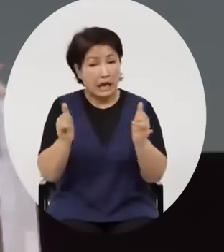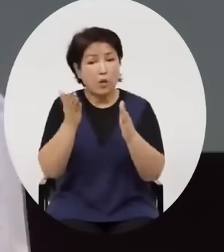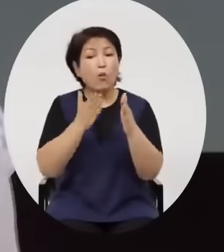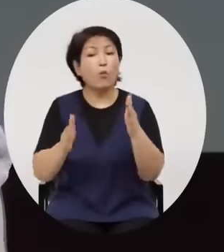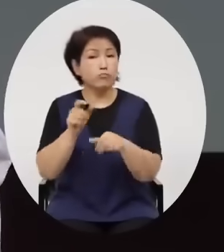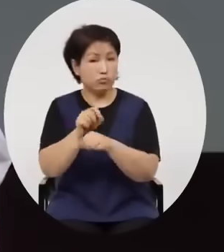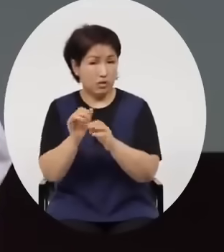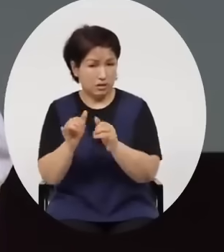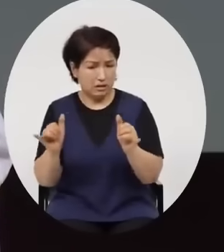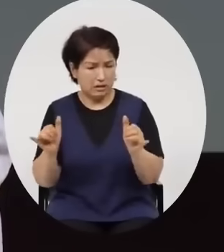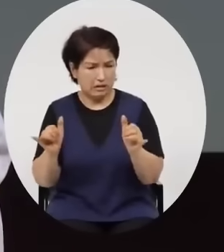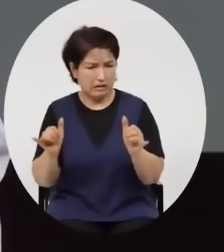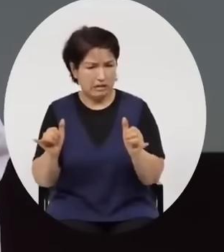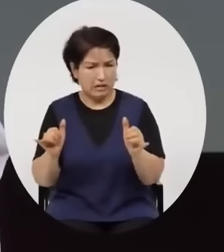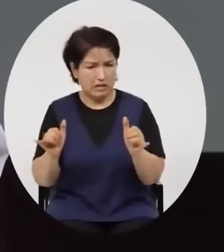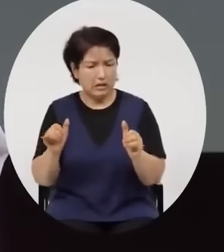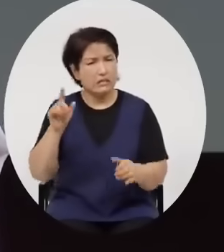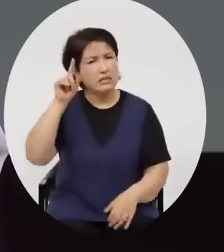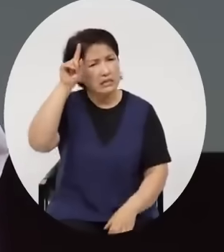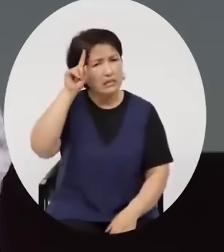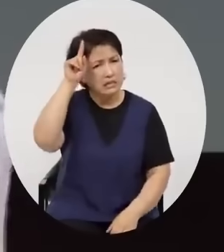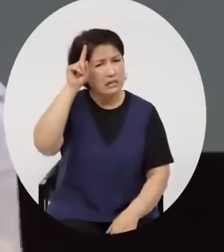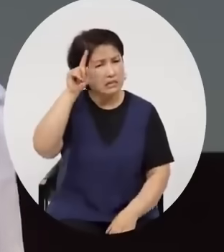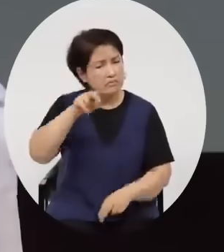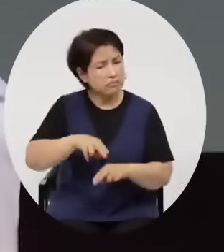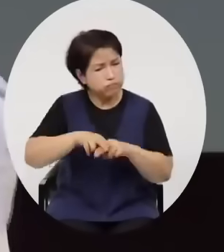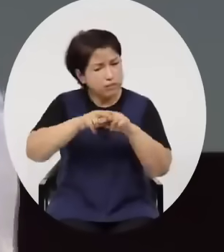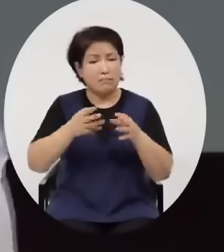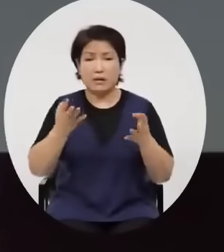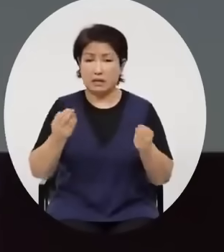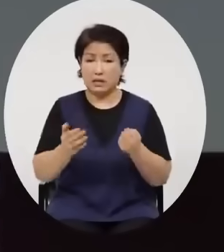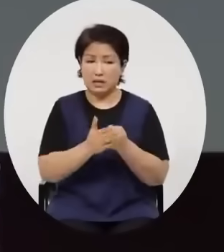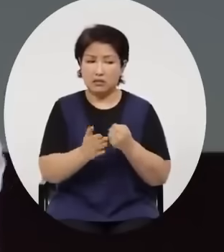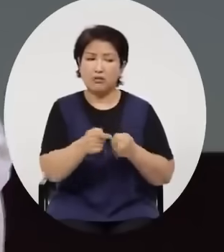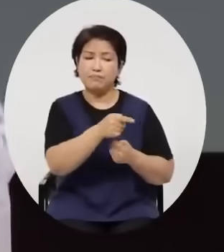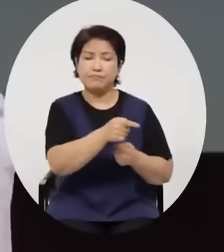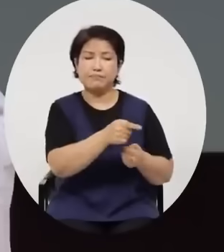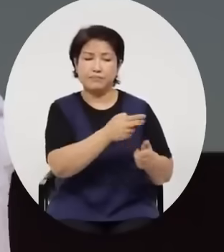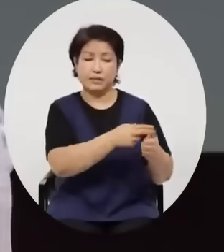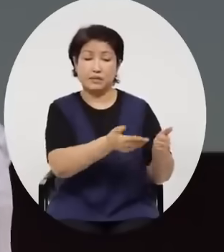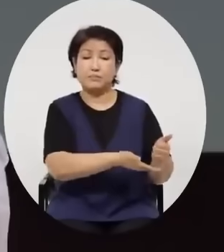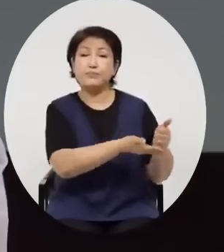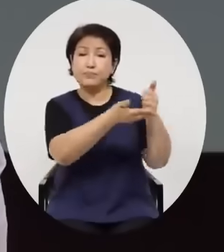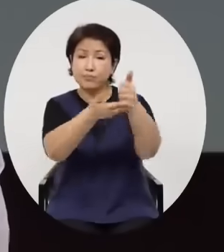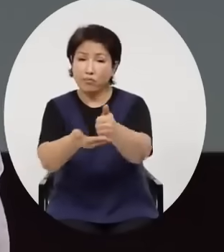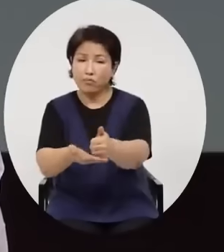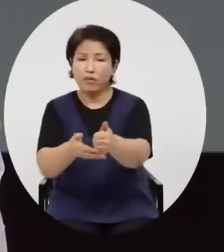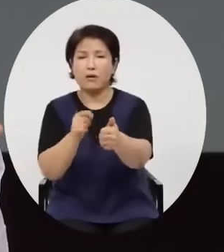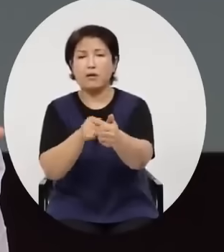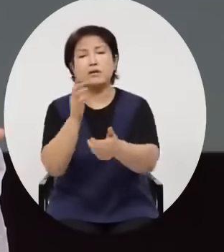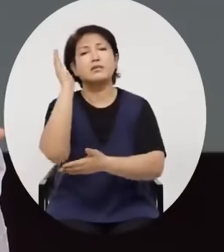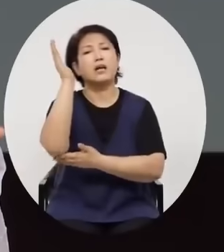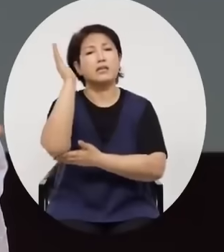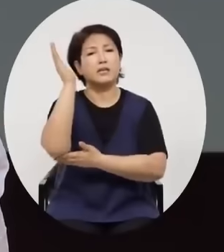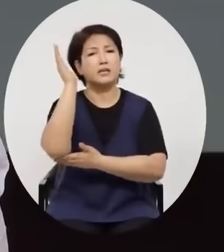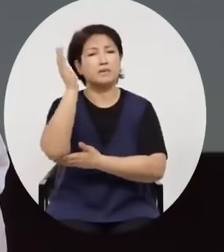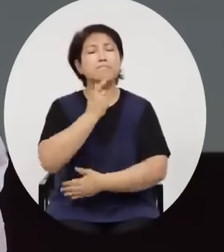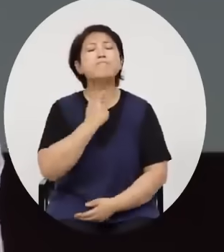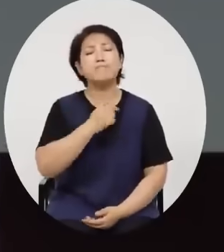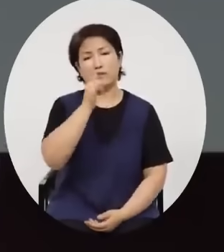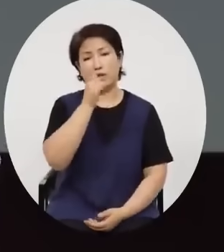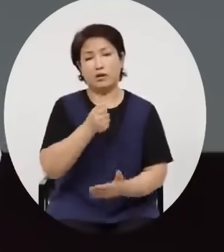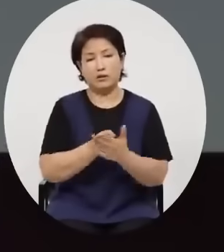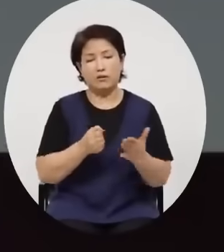소방 공무원들이 스트레스가 많잖아, 그죠? 그래서 자기를 이제 초청을 해가 강사로 갔대요.